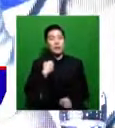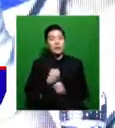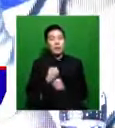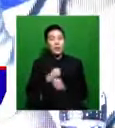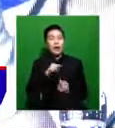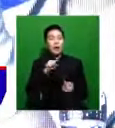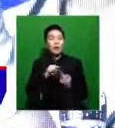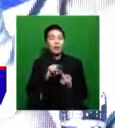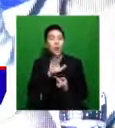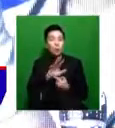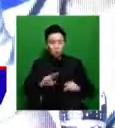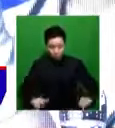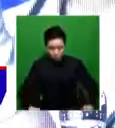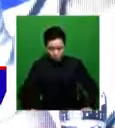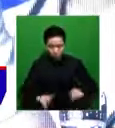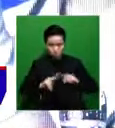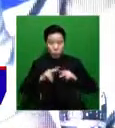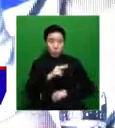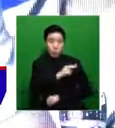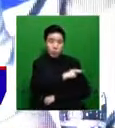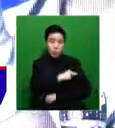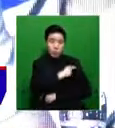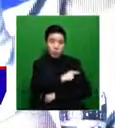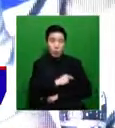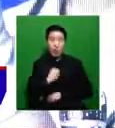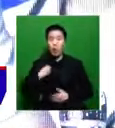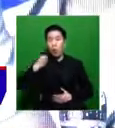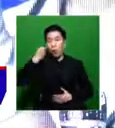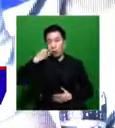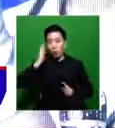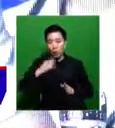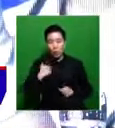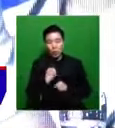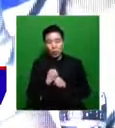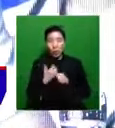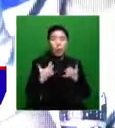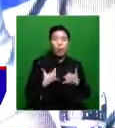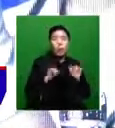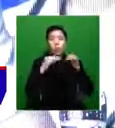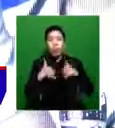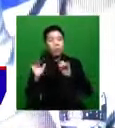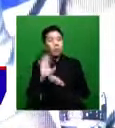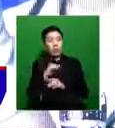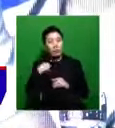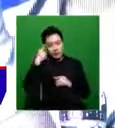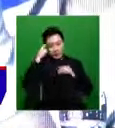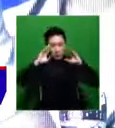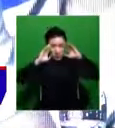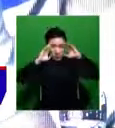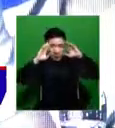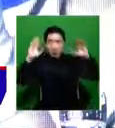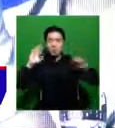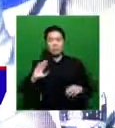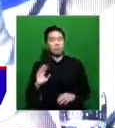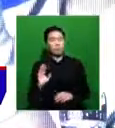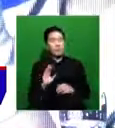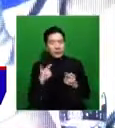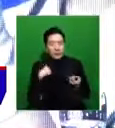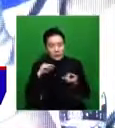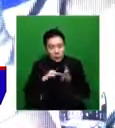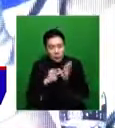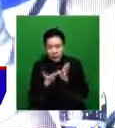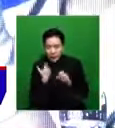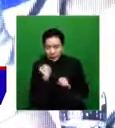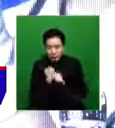สาธารณสุขของกรมควบคุมโรคนะครับทุกคนไม่ได้ทำโดยใช้ประสบการณ์หรือว่าทำ